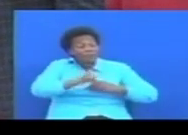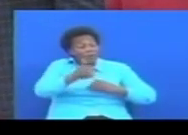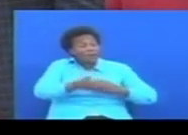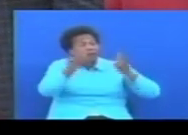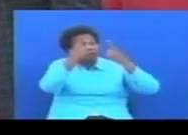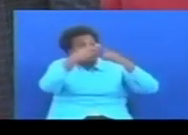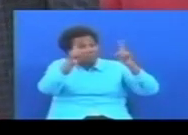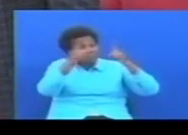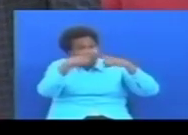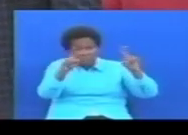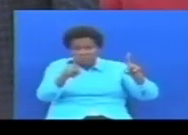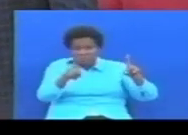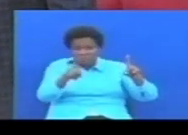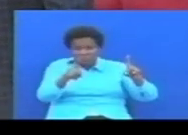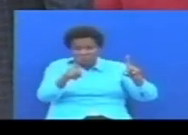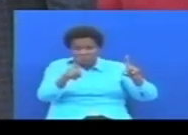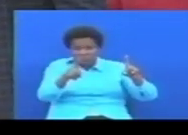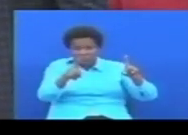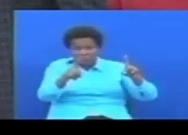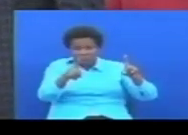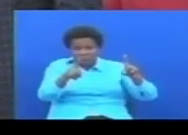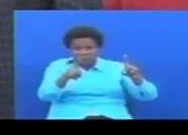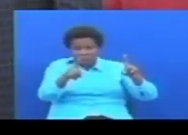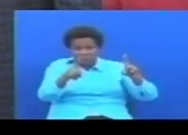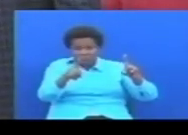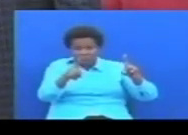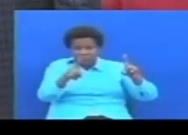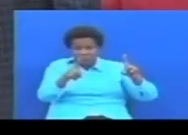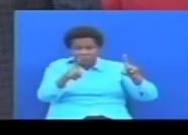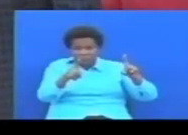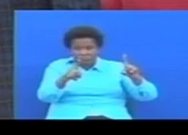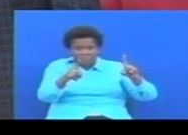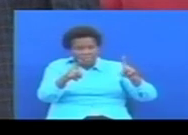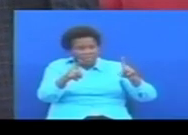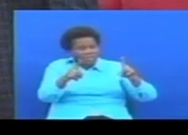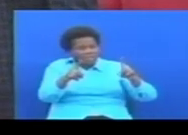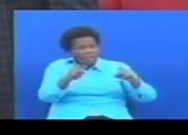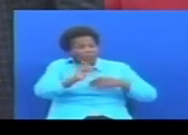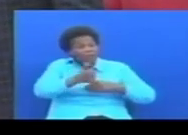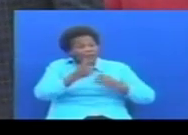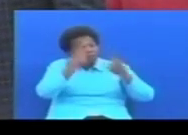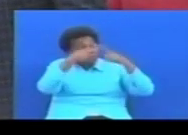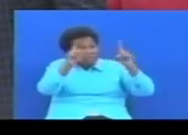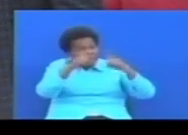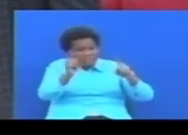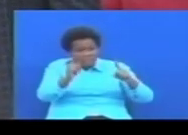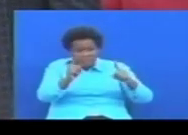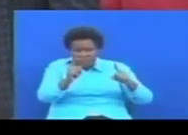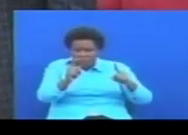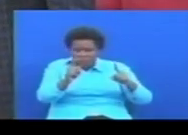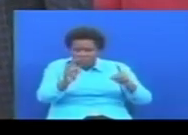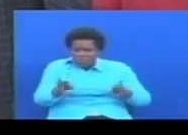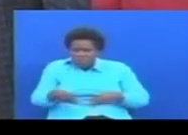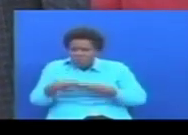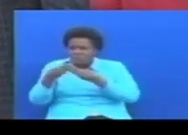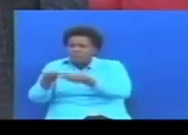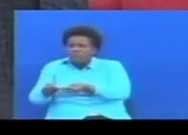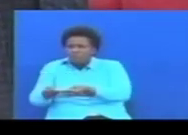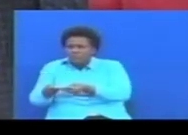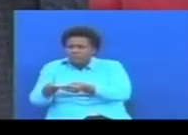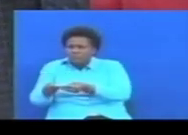ya kutokutoa ile responsibility kwa vijiji vyetu, yani ile incentive. Lakini sio hivyo tu,